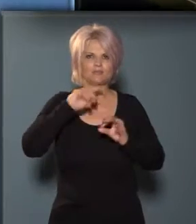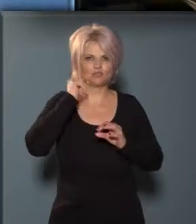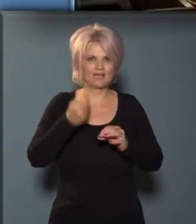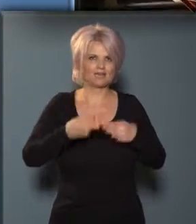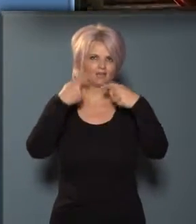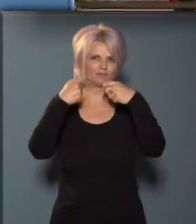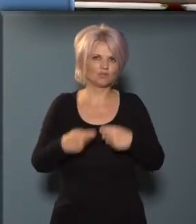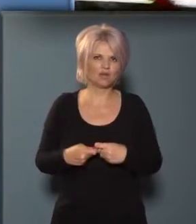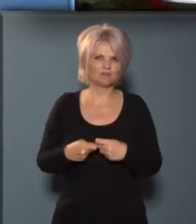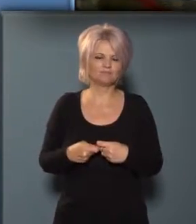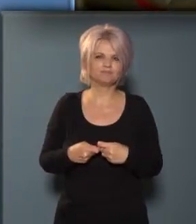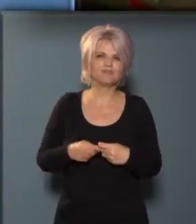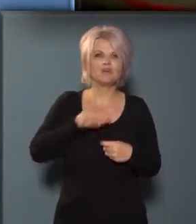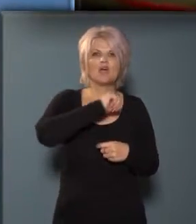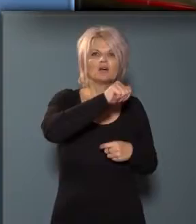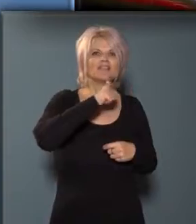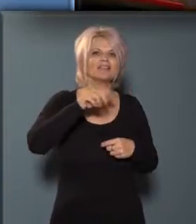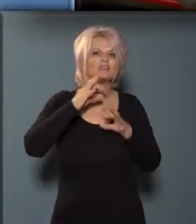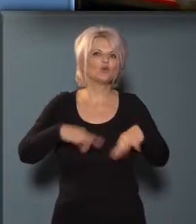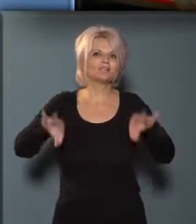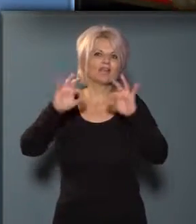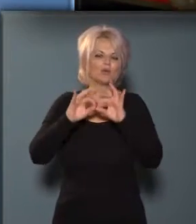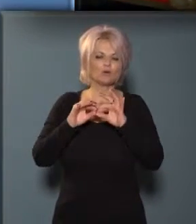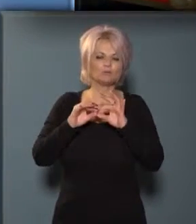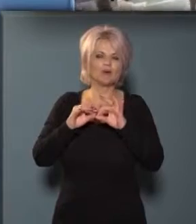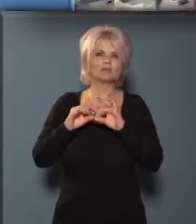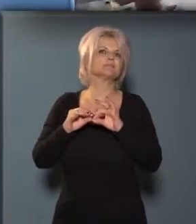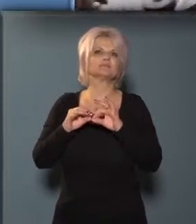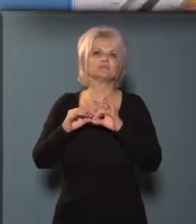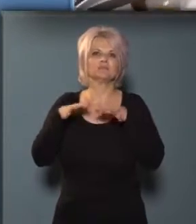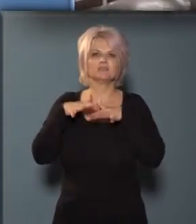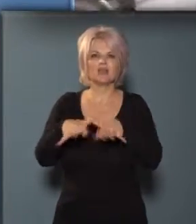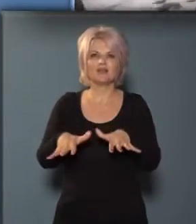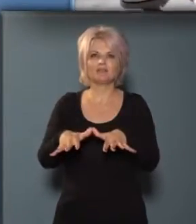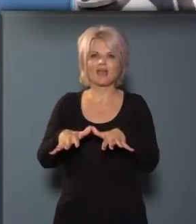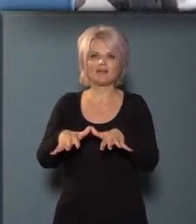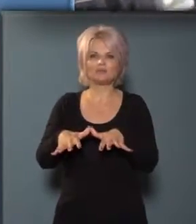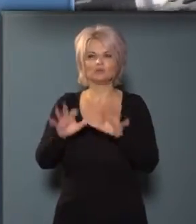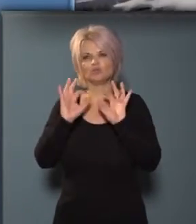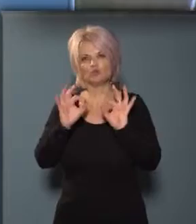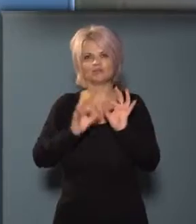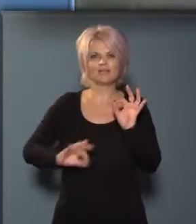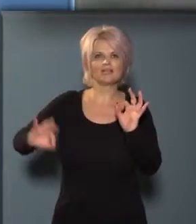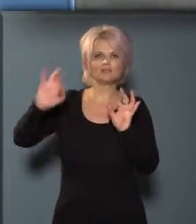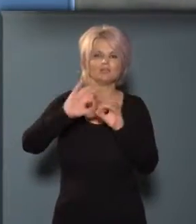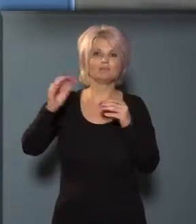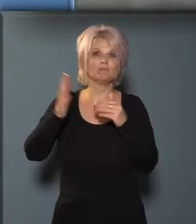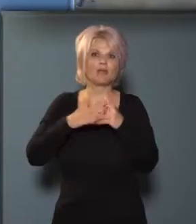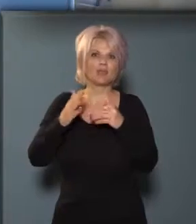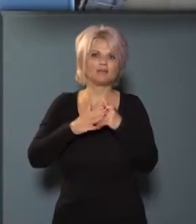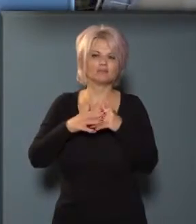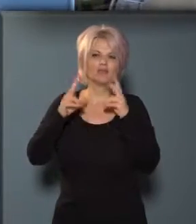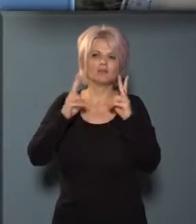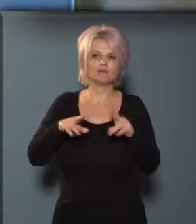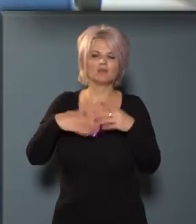tagja. Az egyes országokban az általános jó teljesítmény mellett